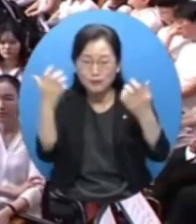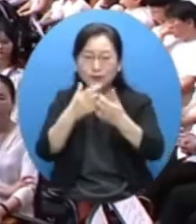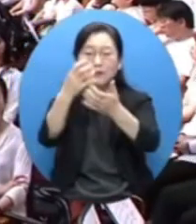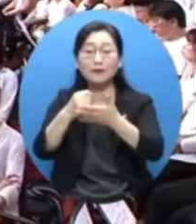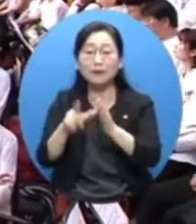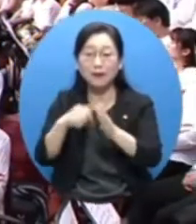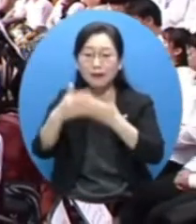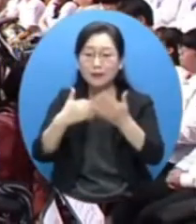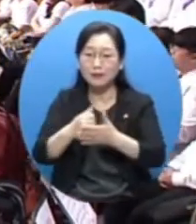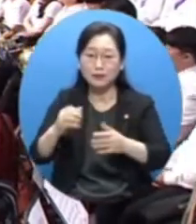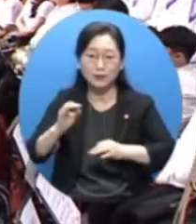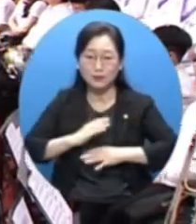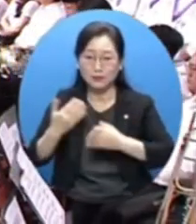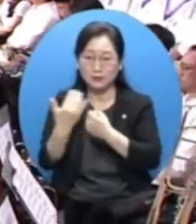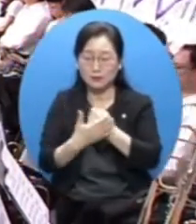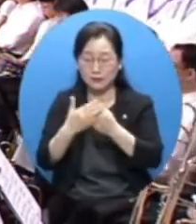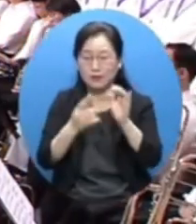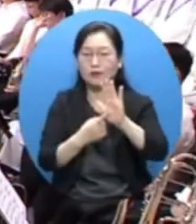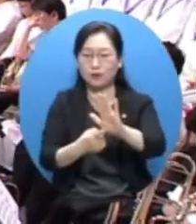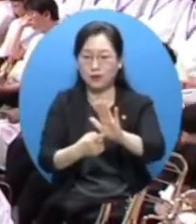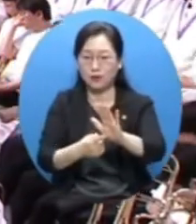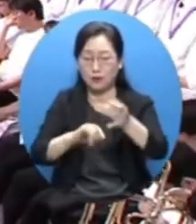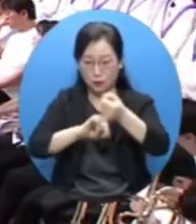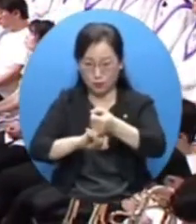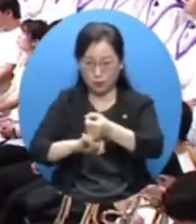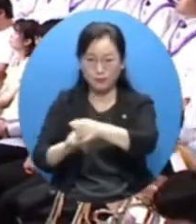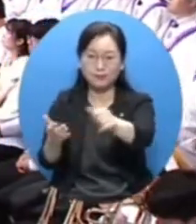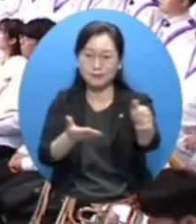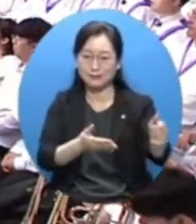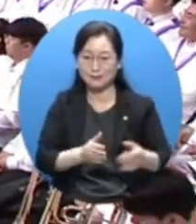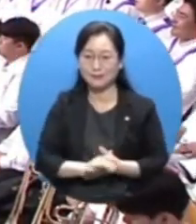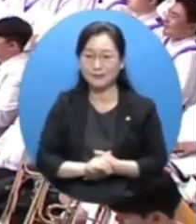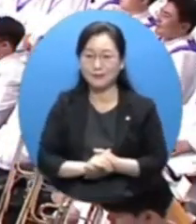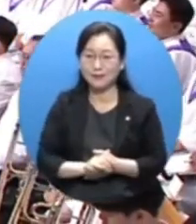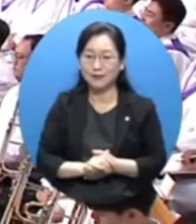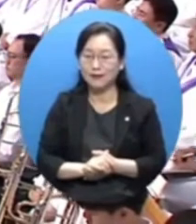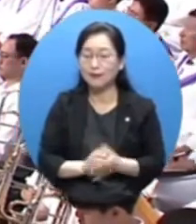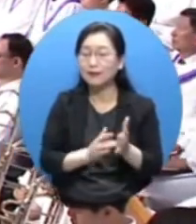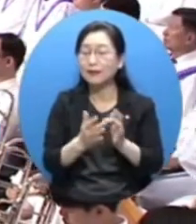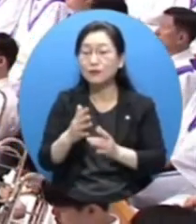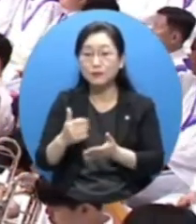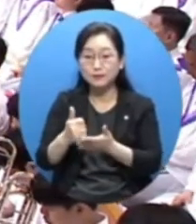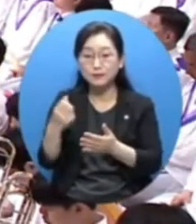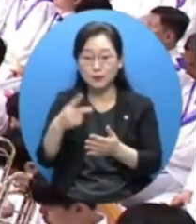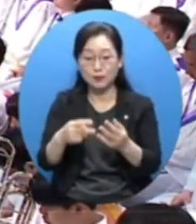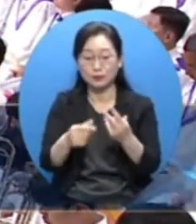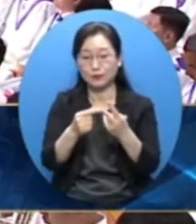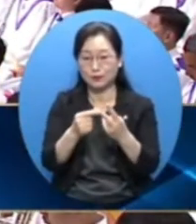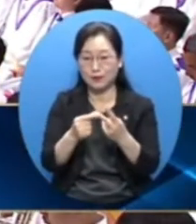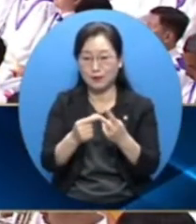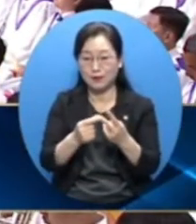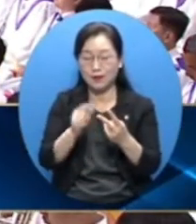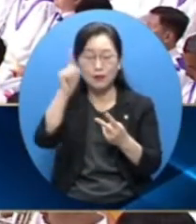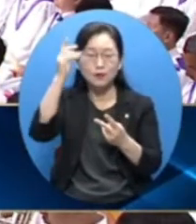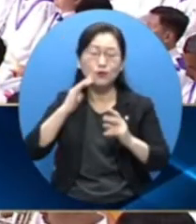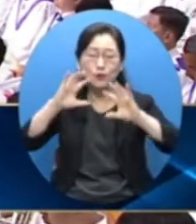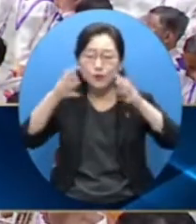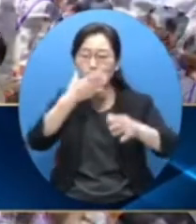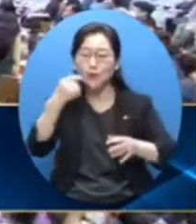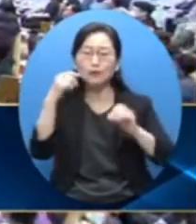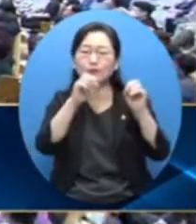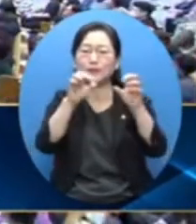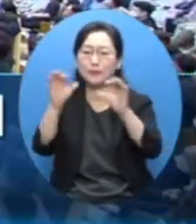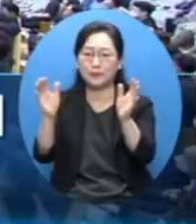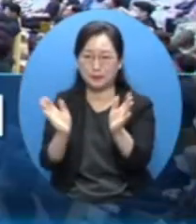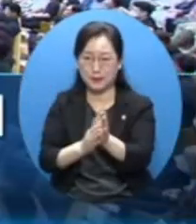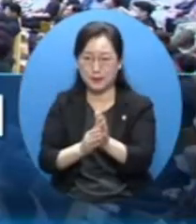하나님의 놀라운 은혜를 나타내는 주님의 귀한 일꾼이 될 것입니다 예수님은 둘째로 총법을 전파하셨습니다 사장이